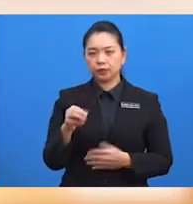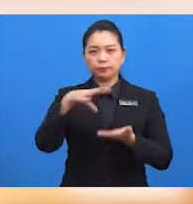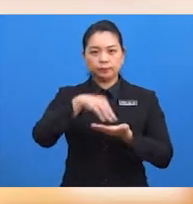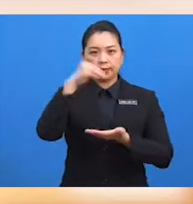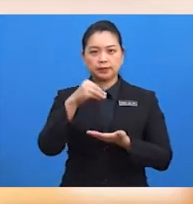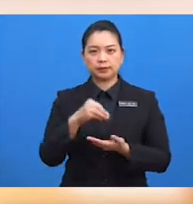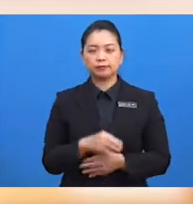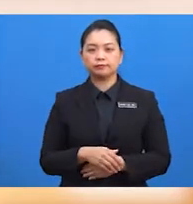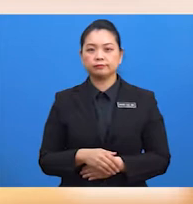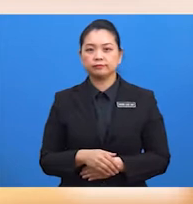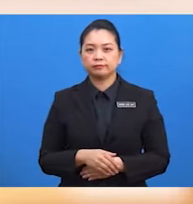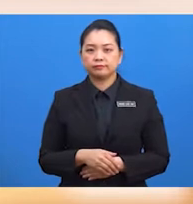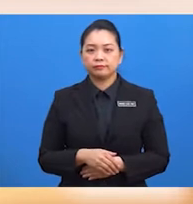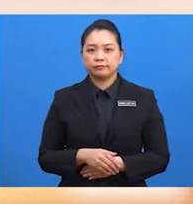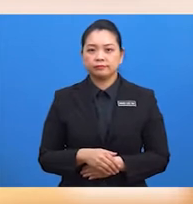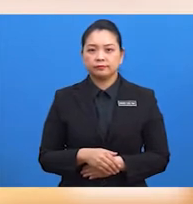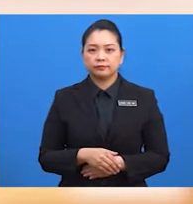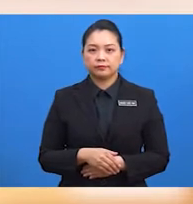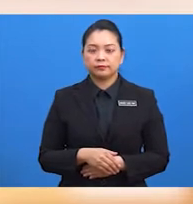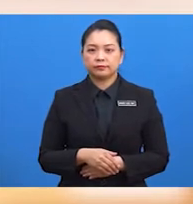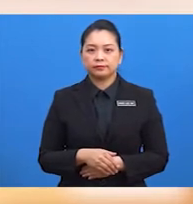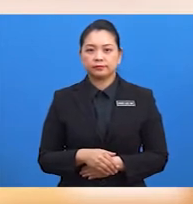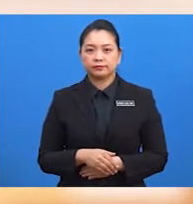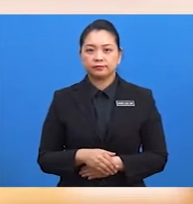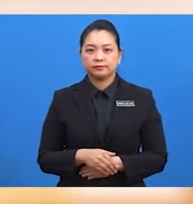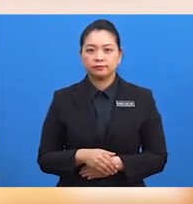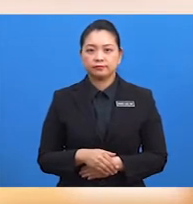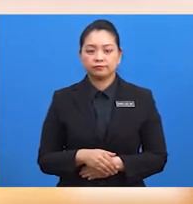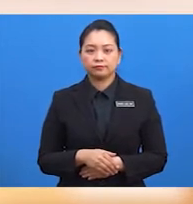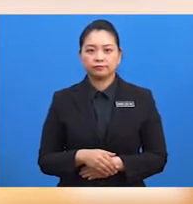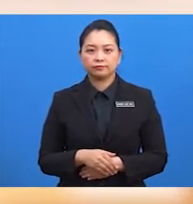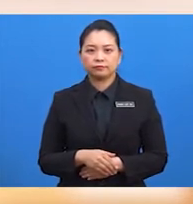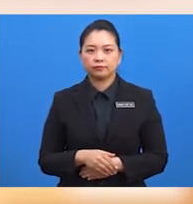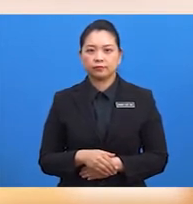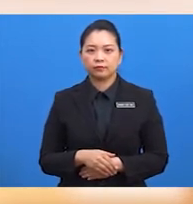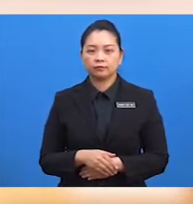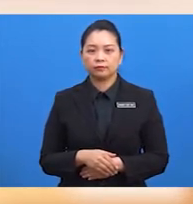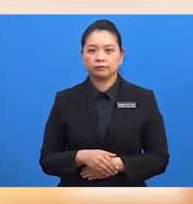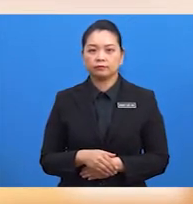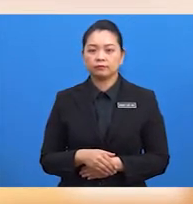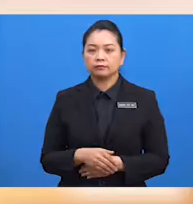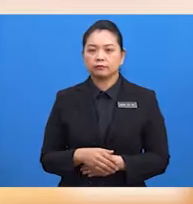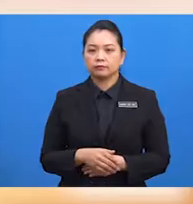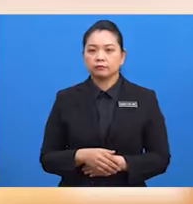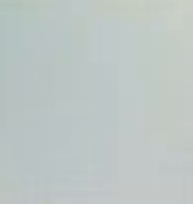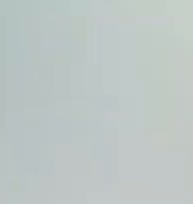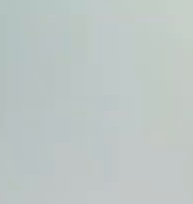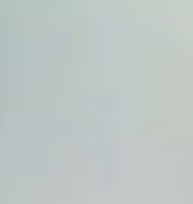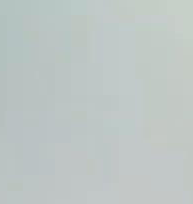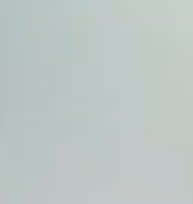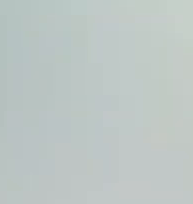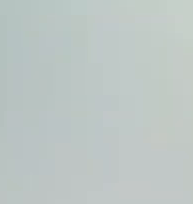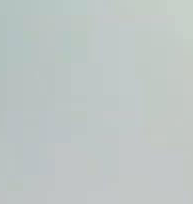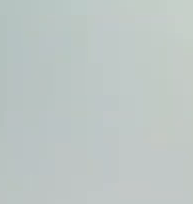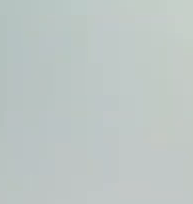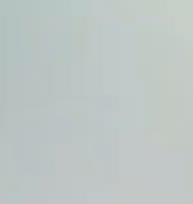sap topik 84 pula Adakah menurut sudah bersedia Jom kita mulakan